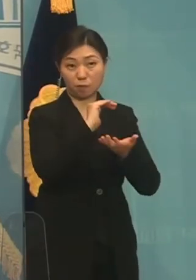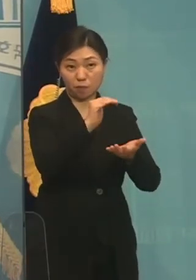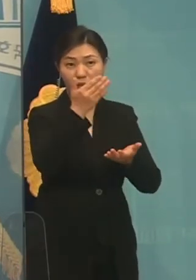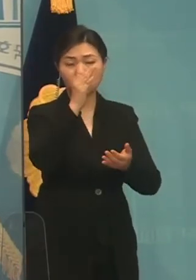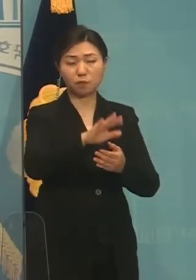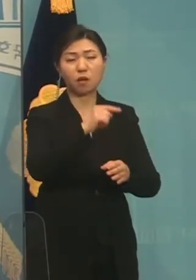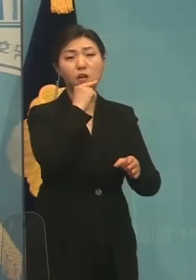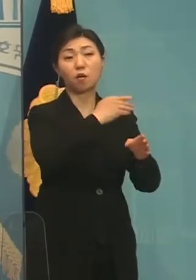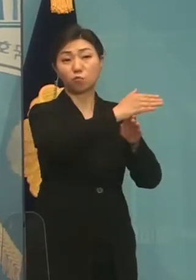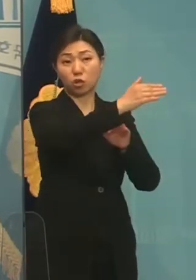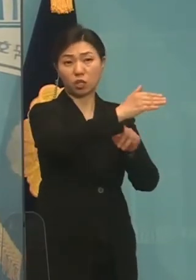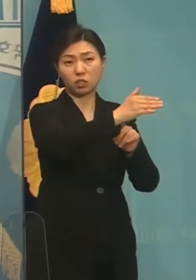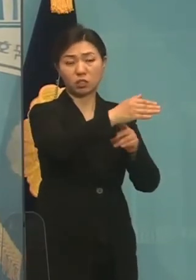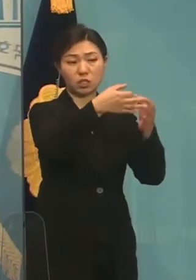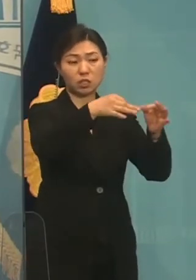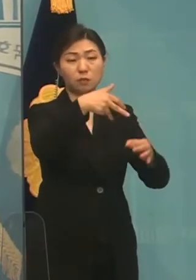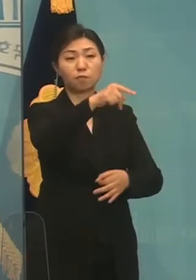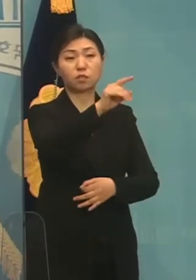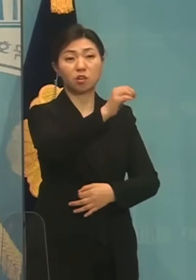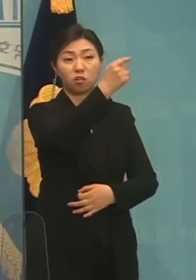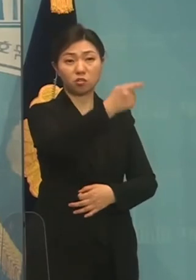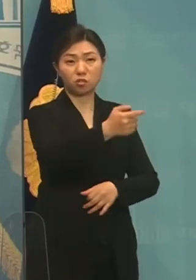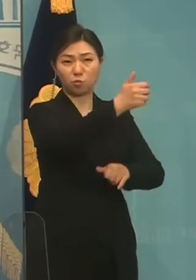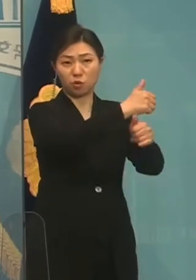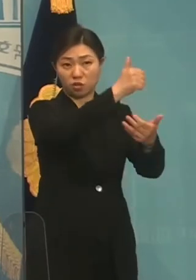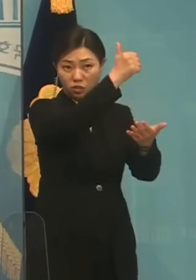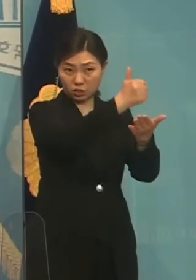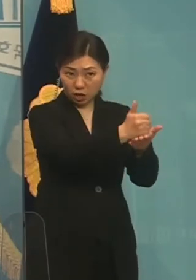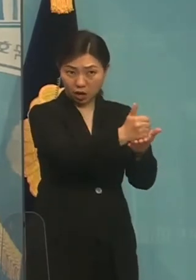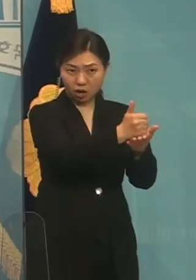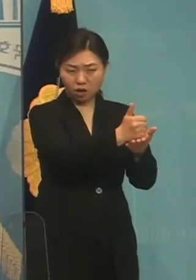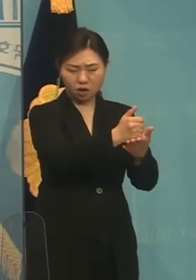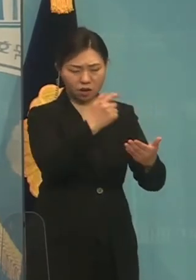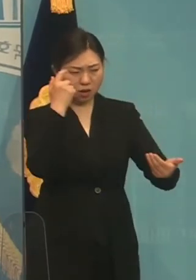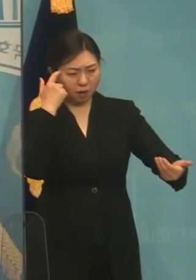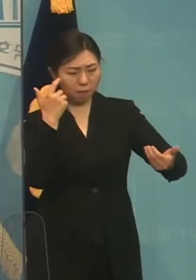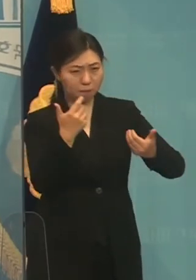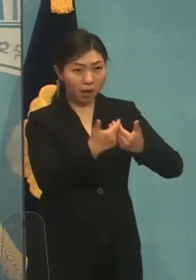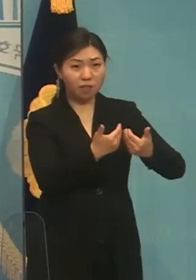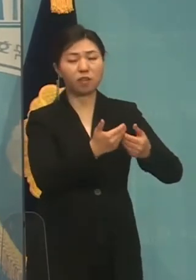김정은 위원장까지 직접 나서 강력하게 반발하고 있습니다.